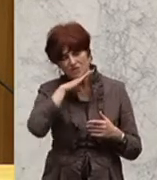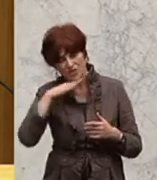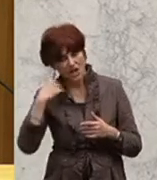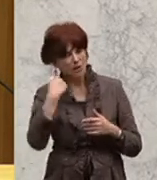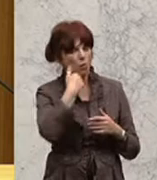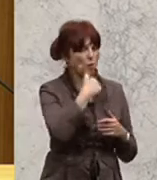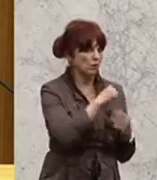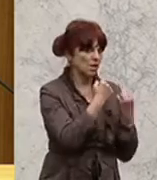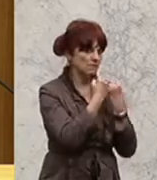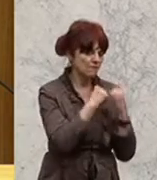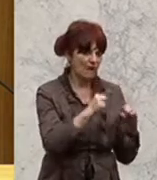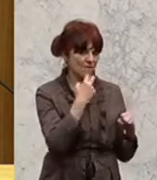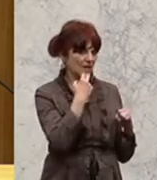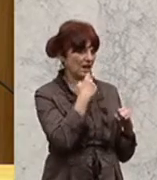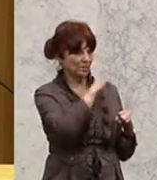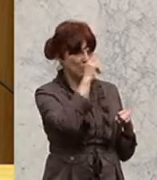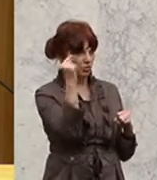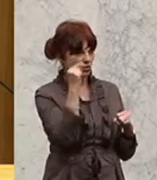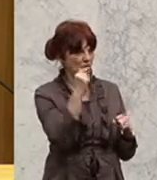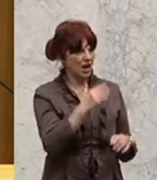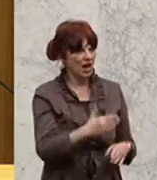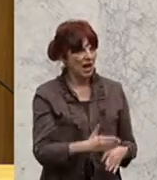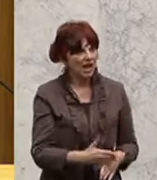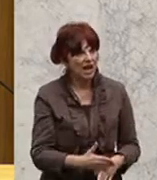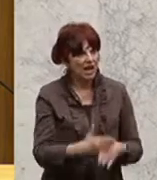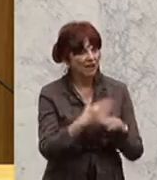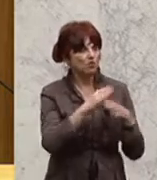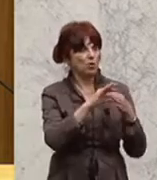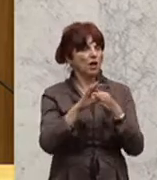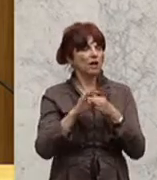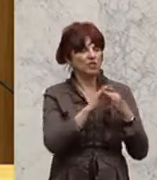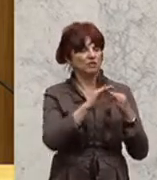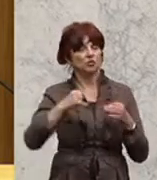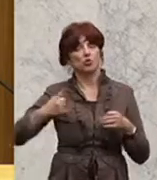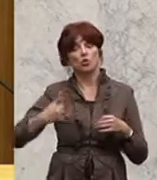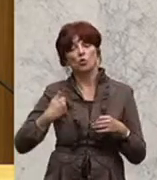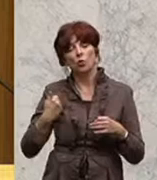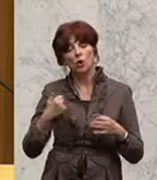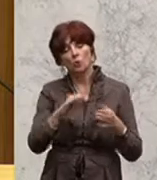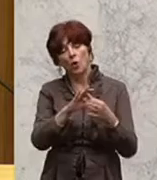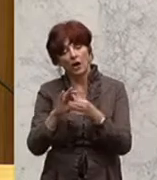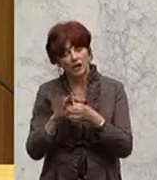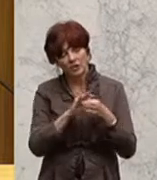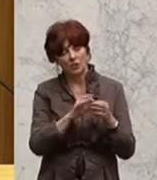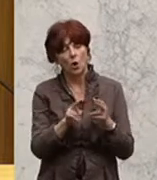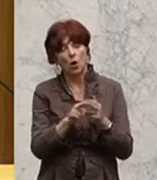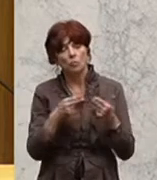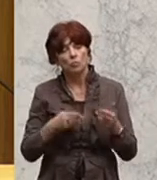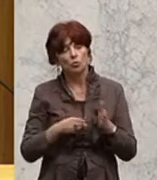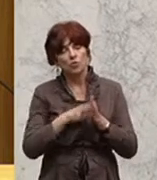freiwilligen Menschen, bei den Hilfsorganisationen, vor allem auch bei den Jugendorganisationen, bei der